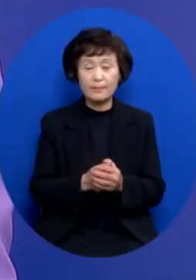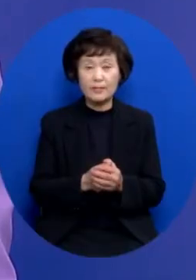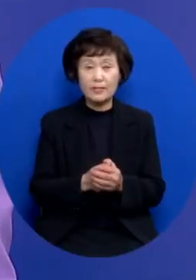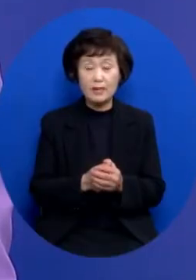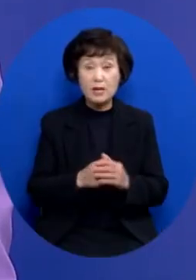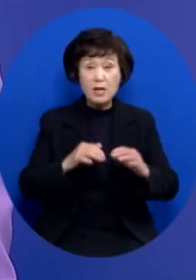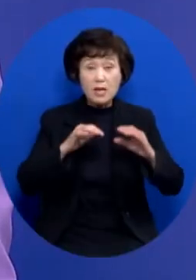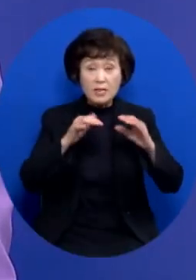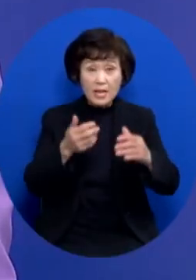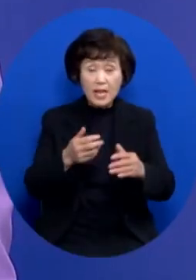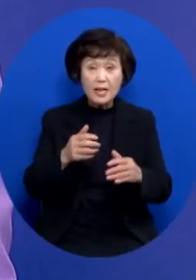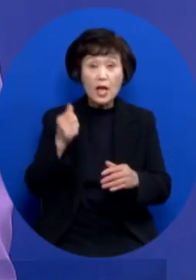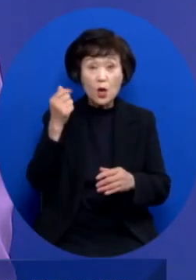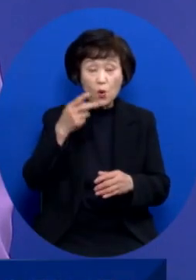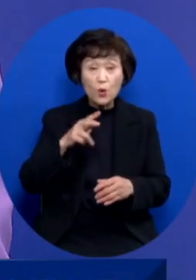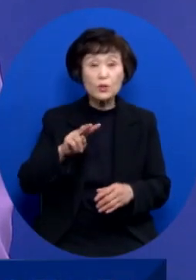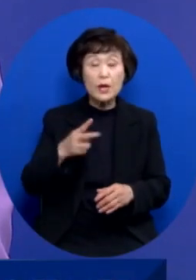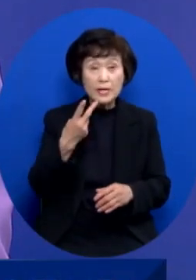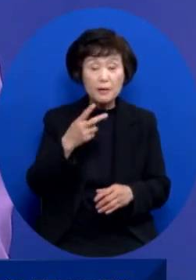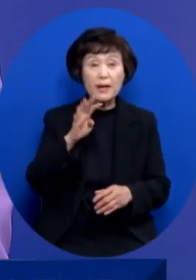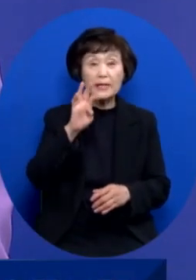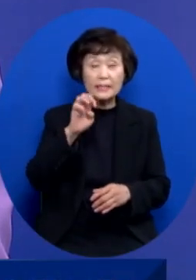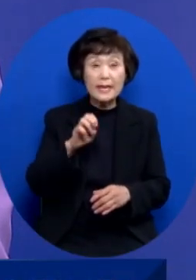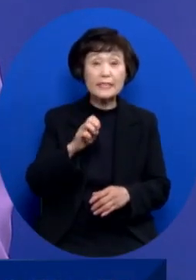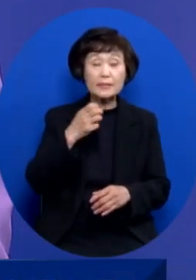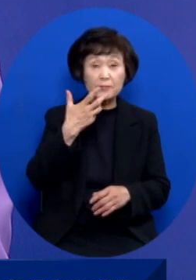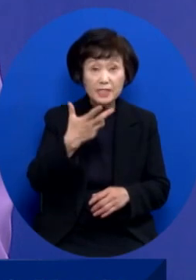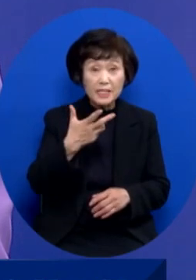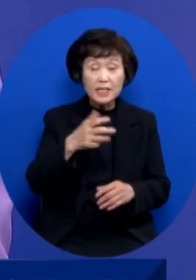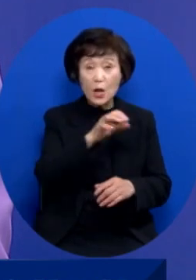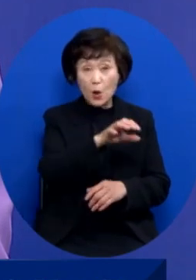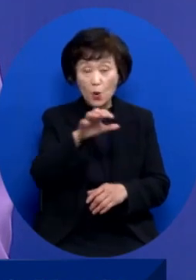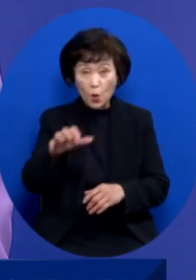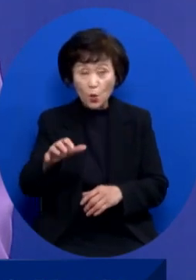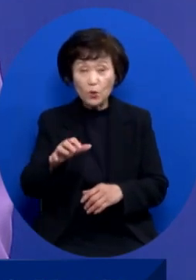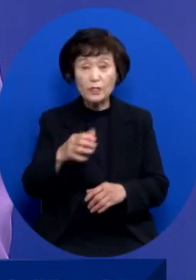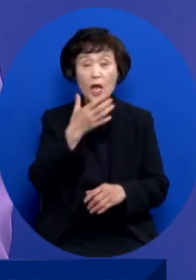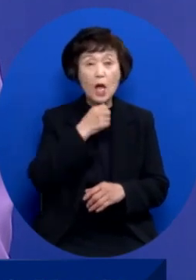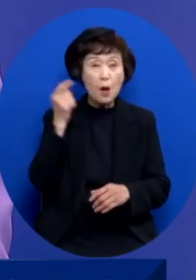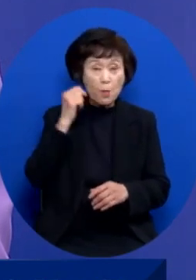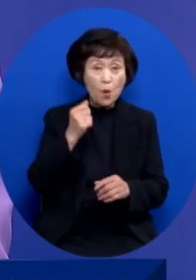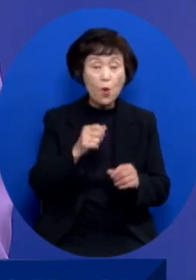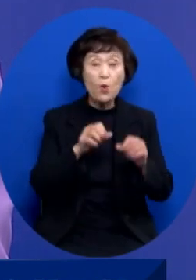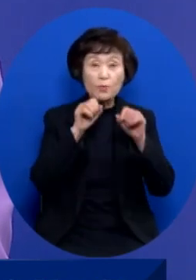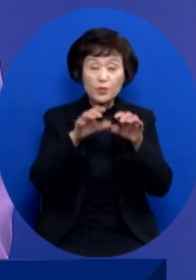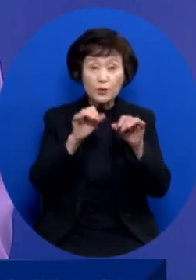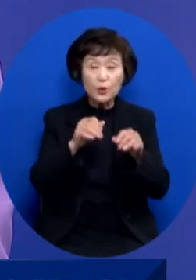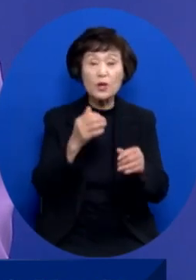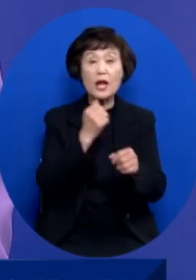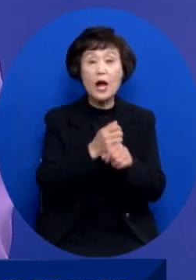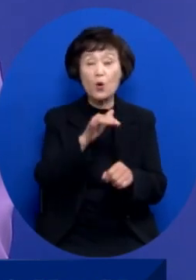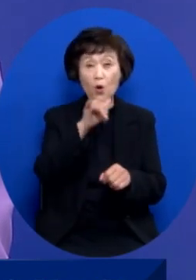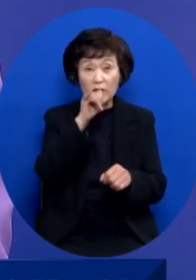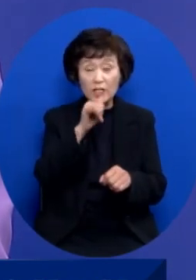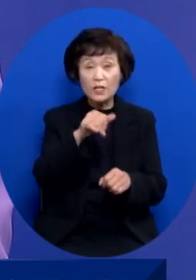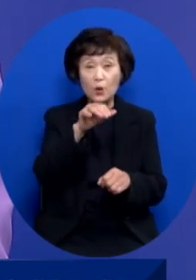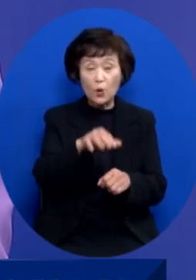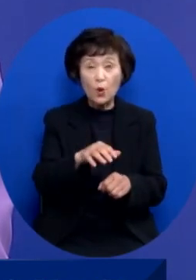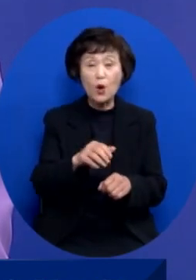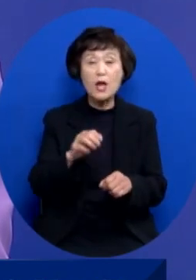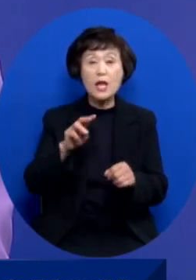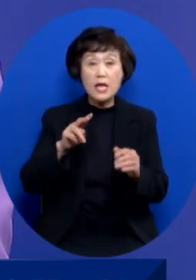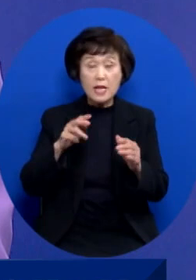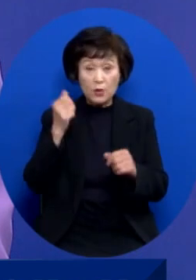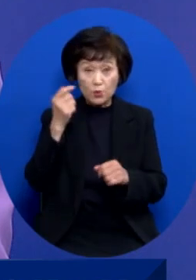전 세계 247개국에 순수 복음 증거 운동을 전개하고 있는 AWMJ 선교회가 200번째 국가